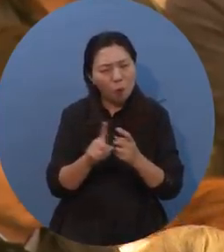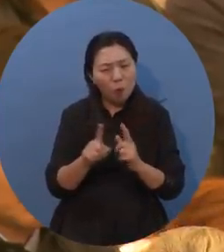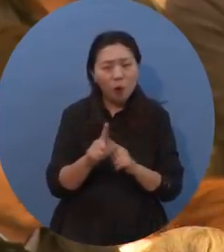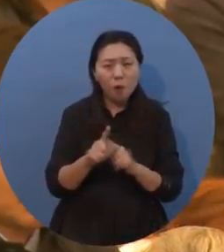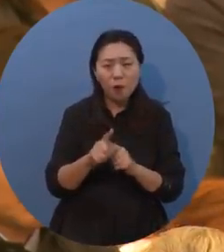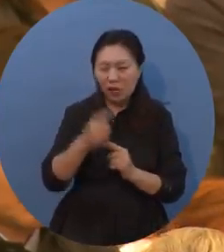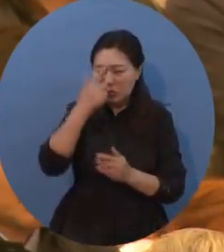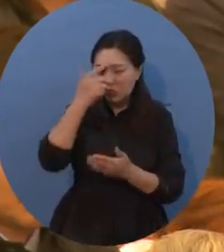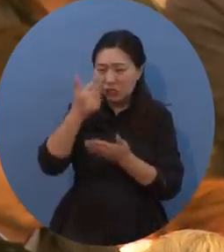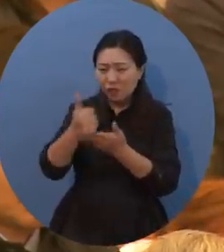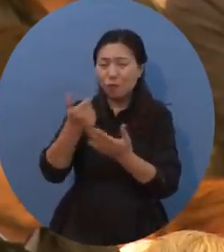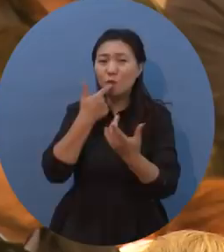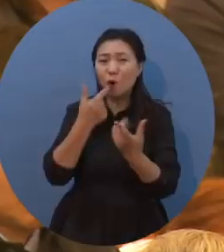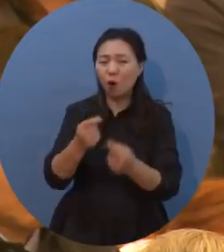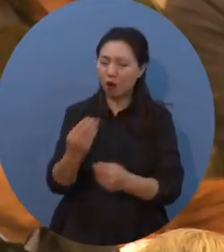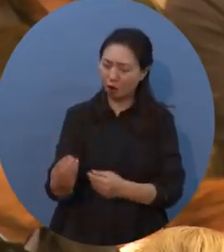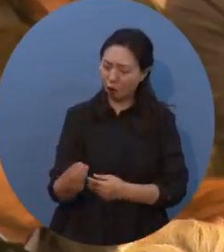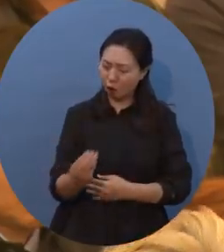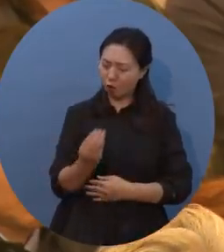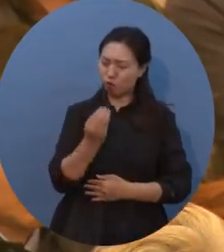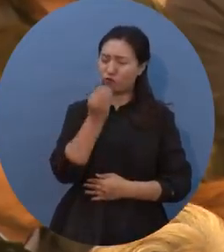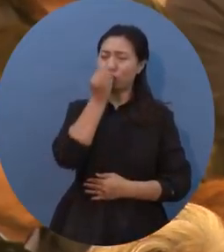그렇게 거룩하시고